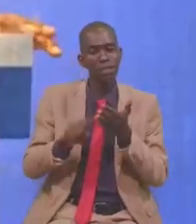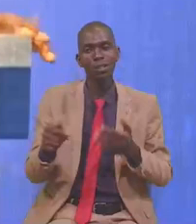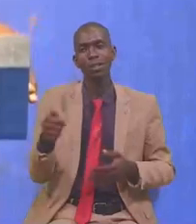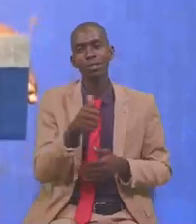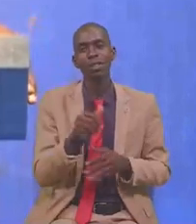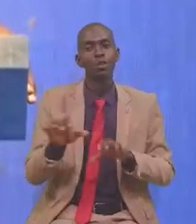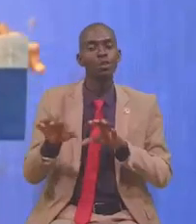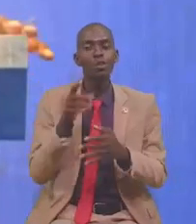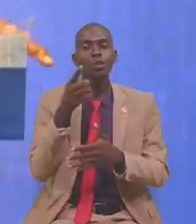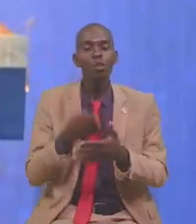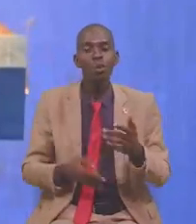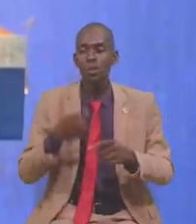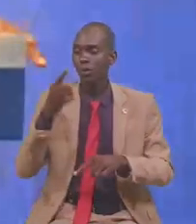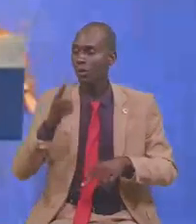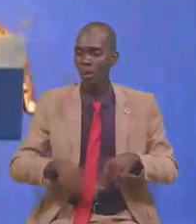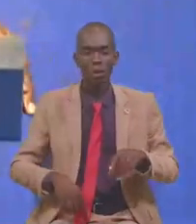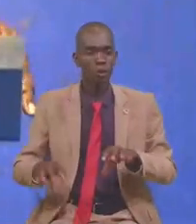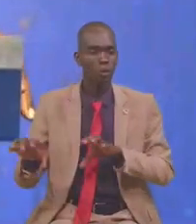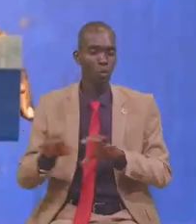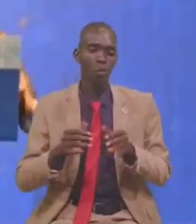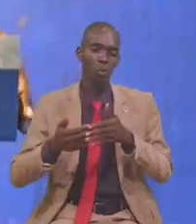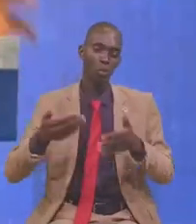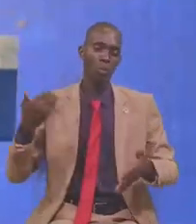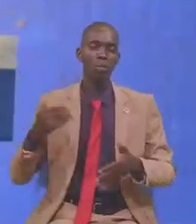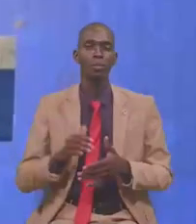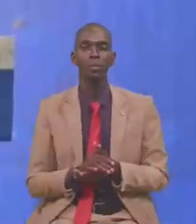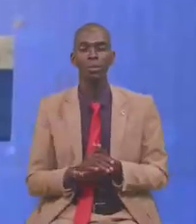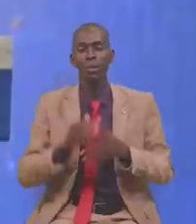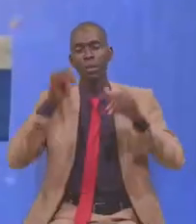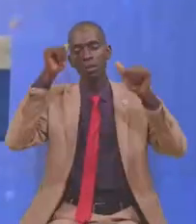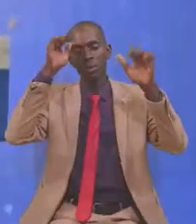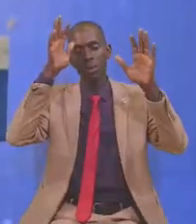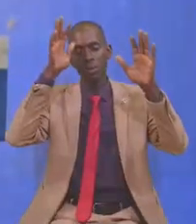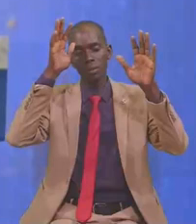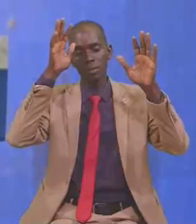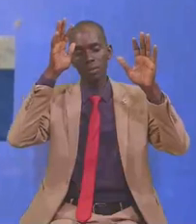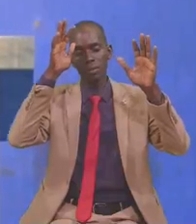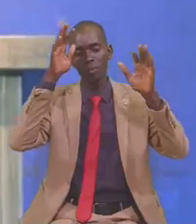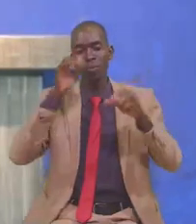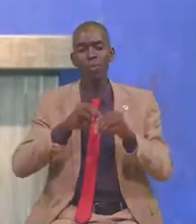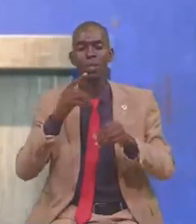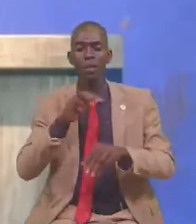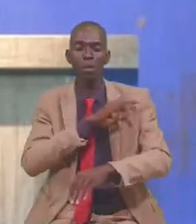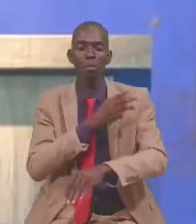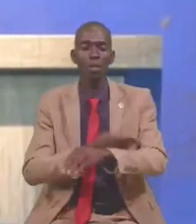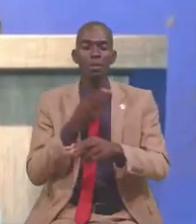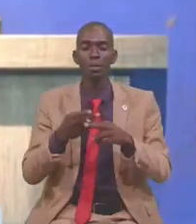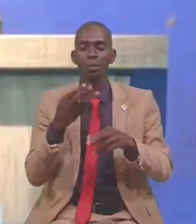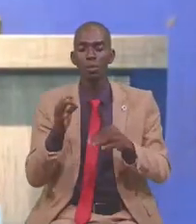ce que vous n'étiez pas en mesure de faire. Père, au nom puissant de